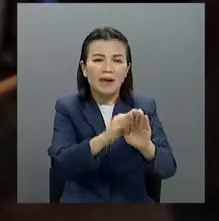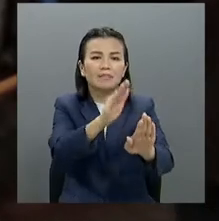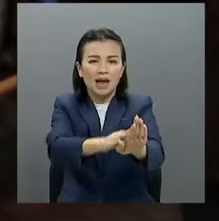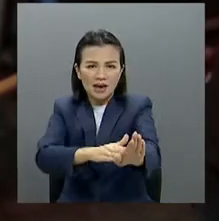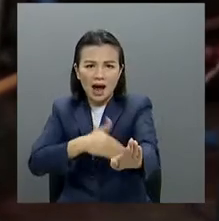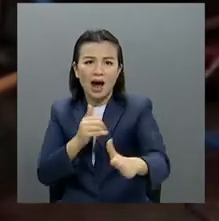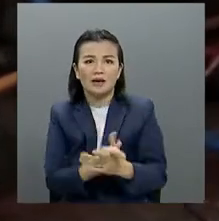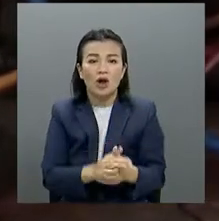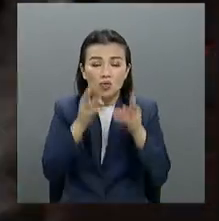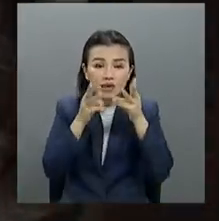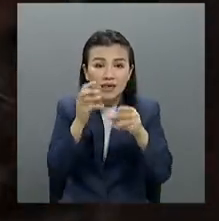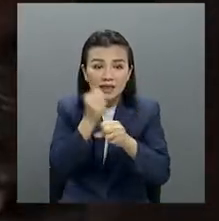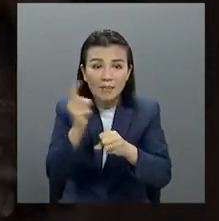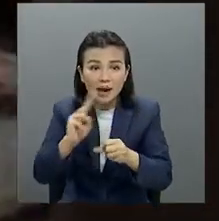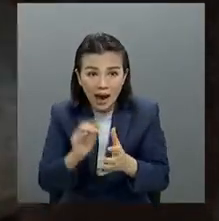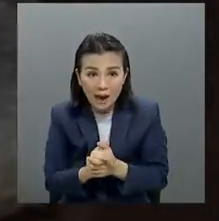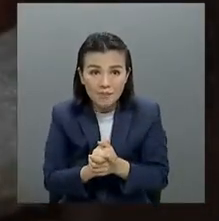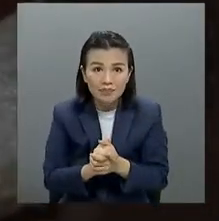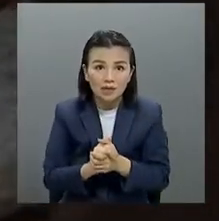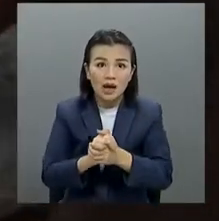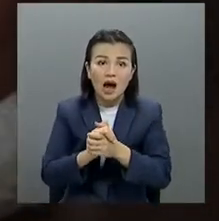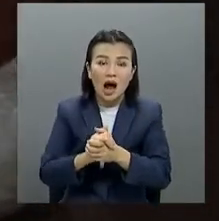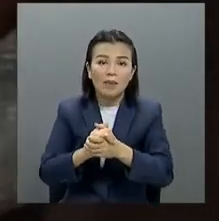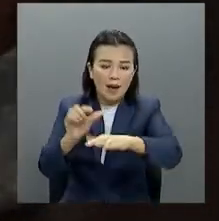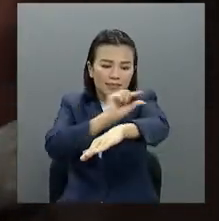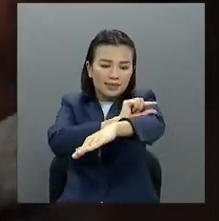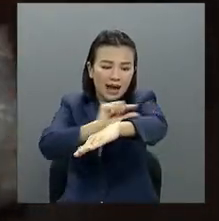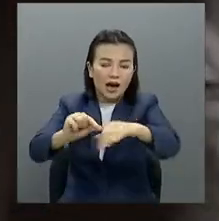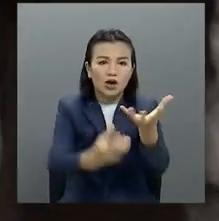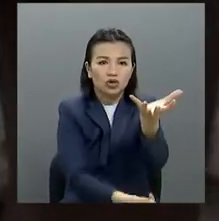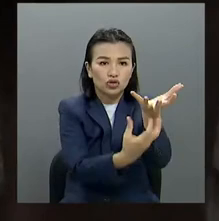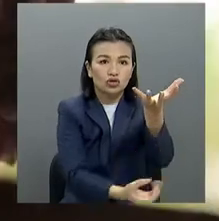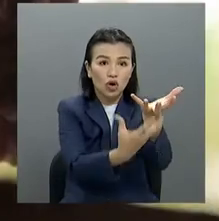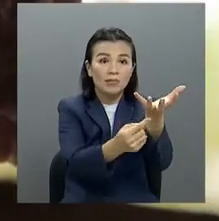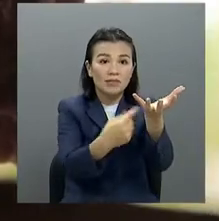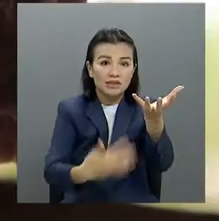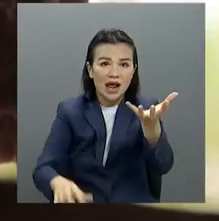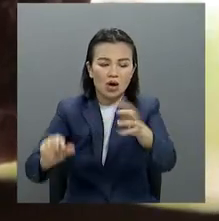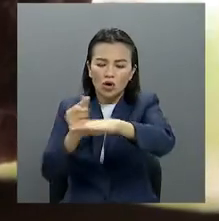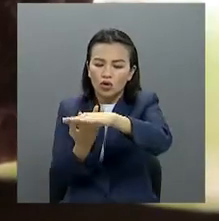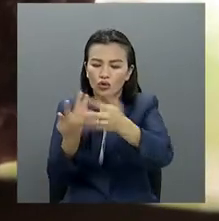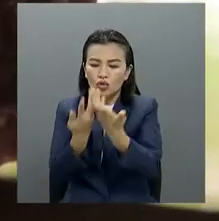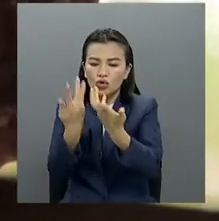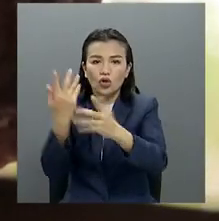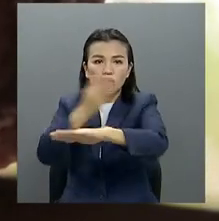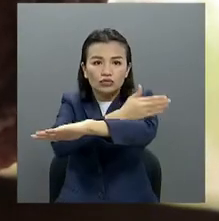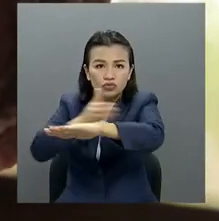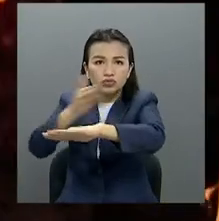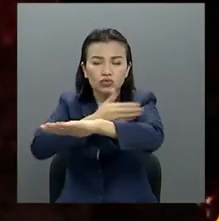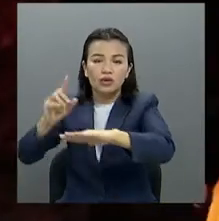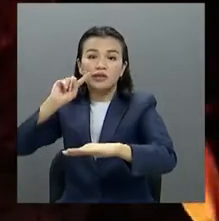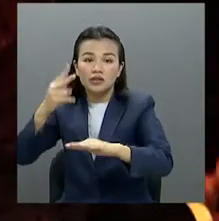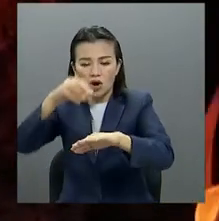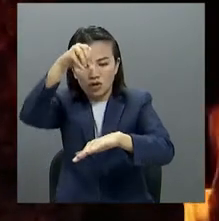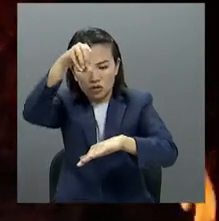นั้นโดยจะนำหนังมาต้มหลังจากนั้นขุดขนที่ติดหนังควายออกก่อนจะนำไปต้มหนึ่งรอบประมาณ 7-8 ชั่วโม